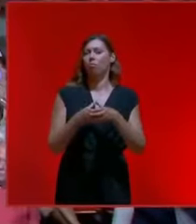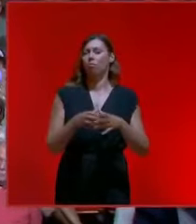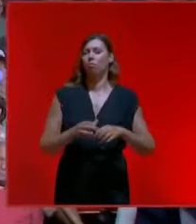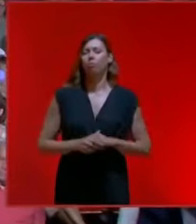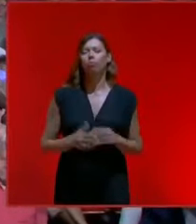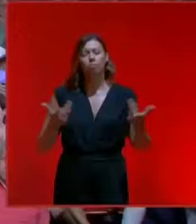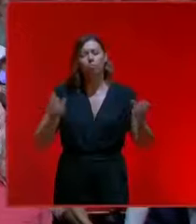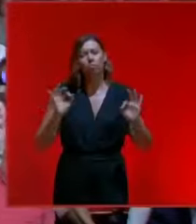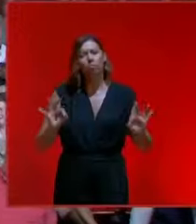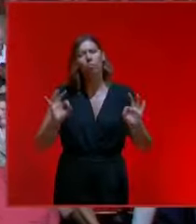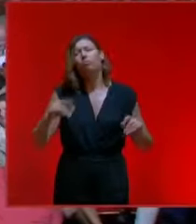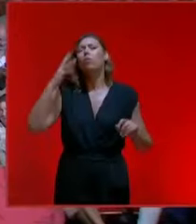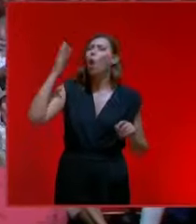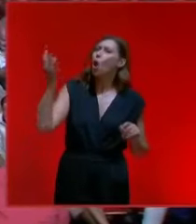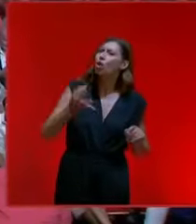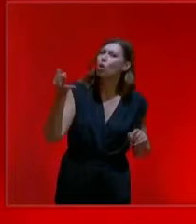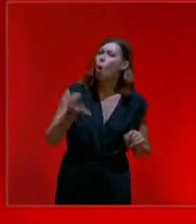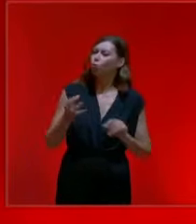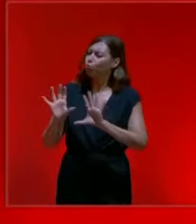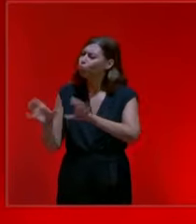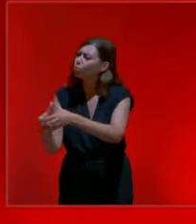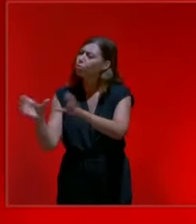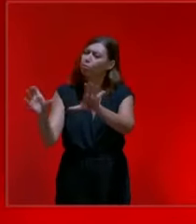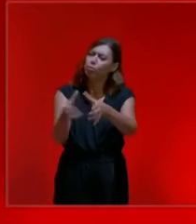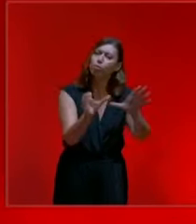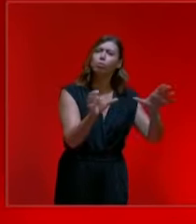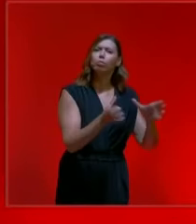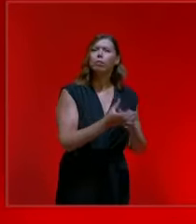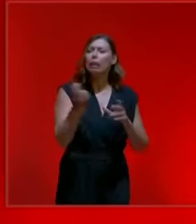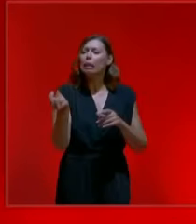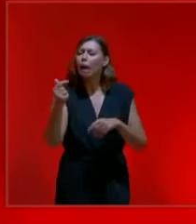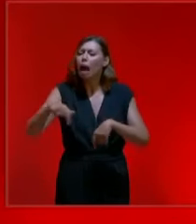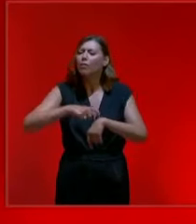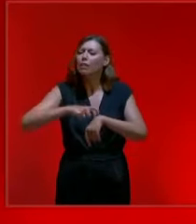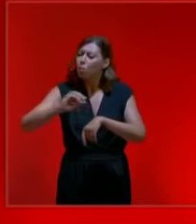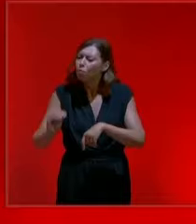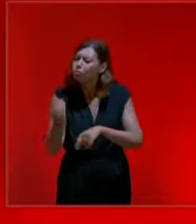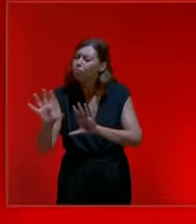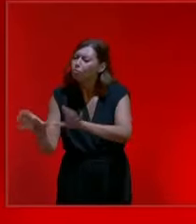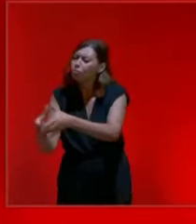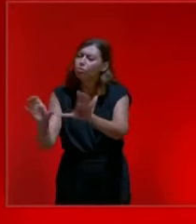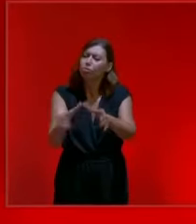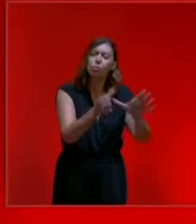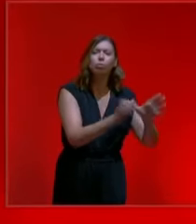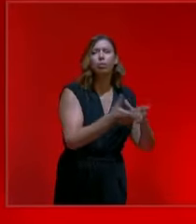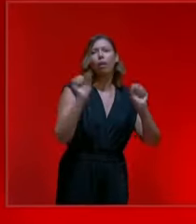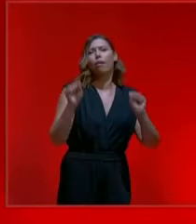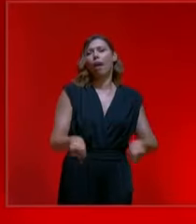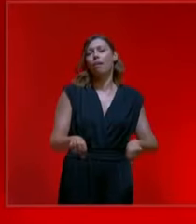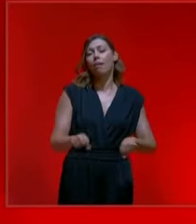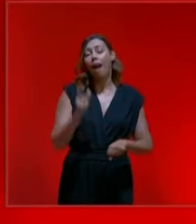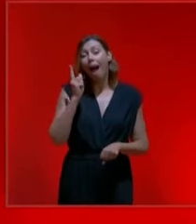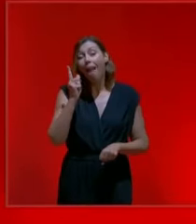να υπάρχουν, να δημιουργούνται συσπυρώσεις πάνω στα επίδικα της συγκυρίας. Αλλά πρέπει πραγματικά με αυτό το κομμάτι του κακού μας εαυτού να